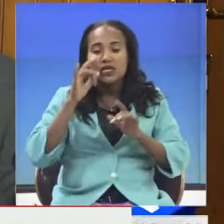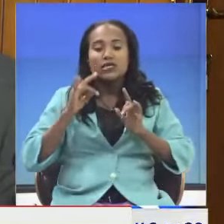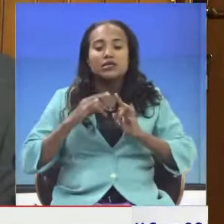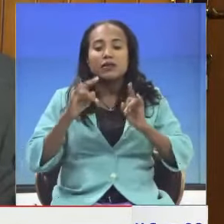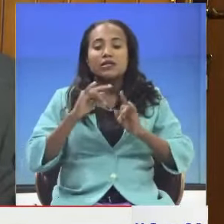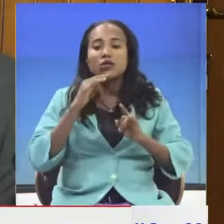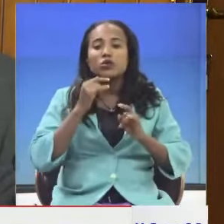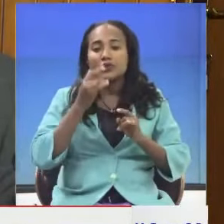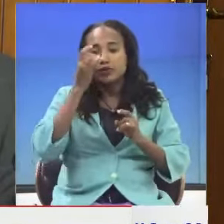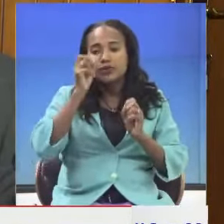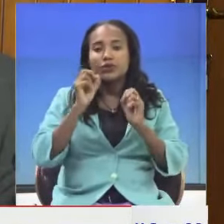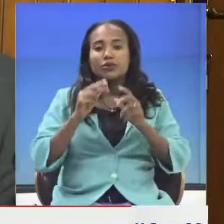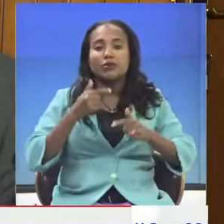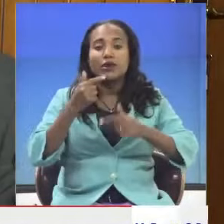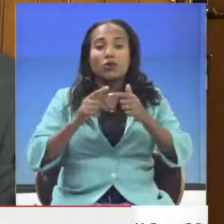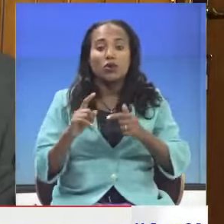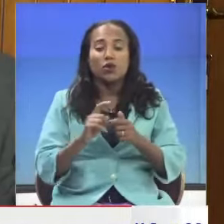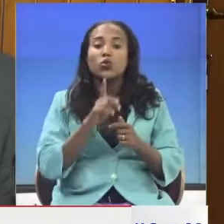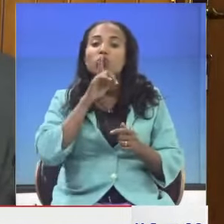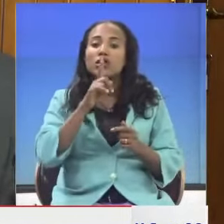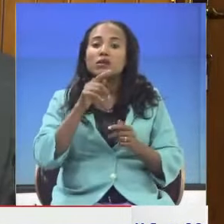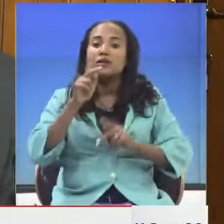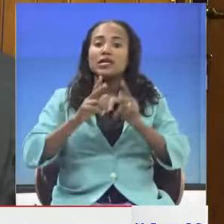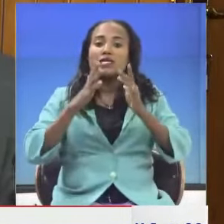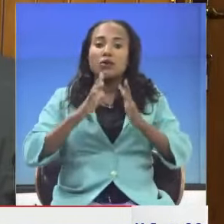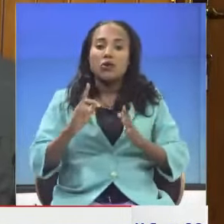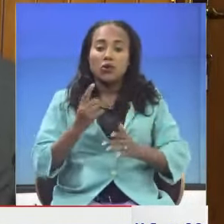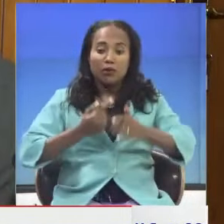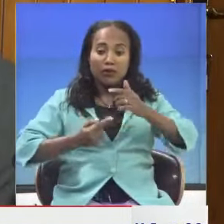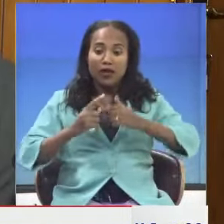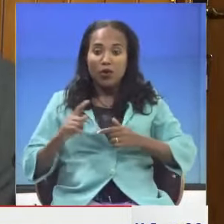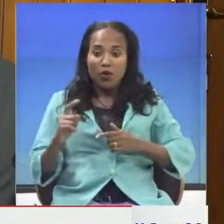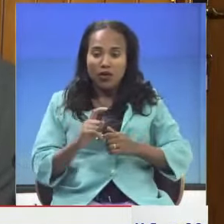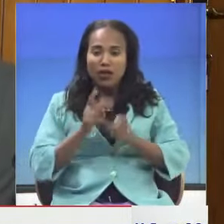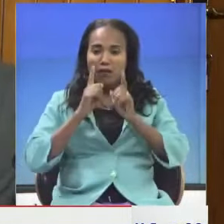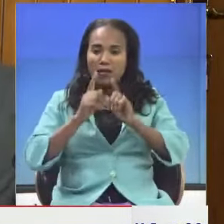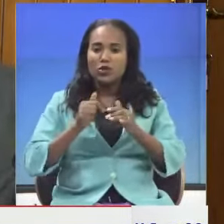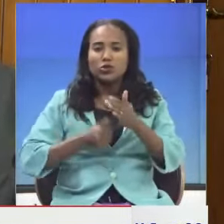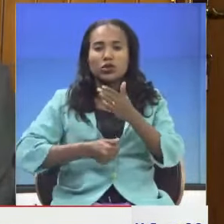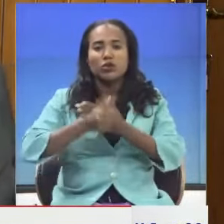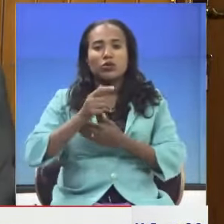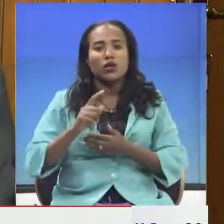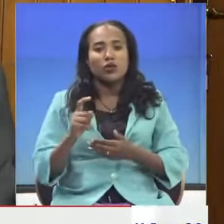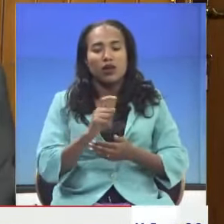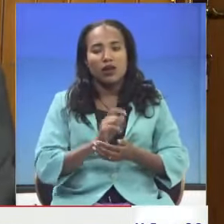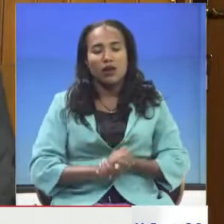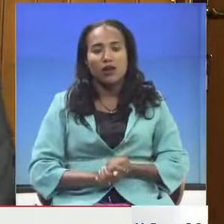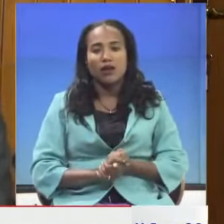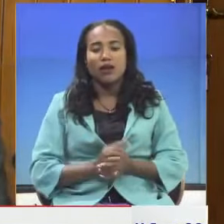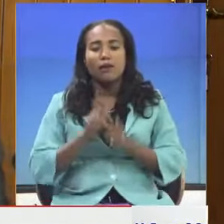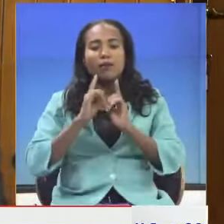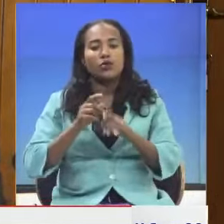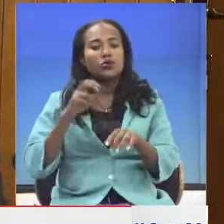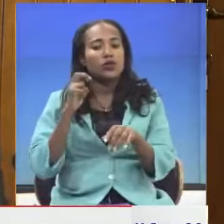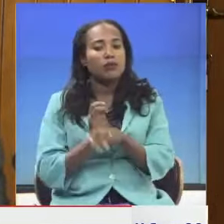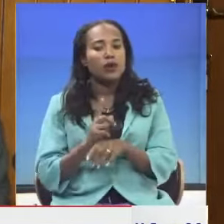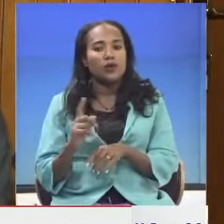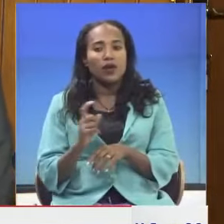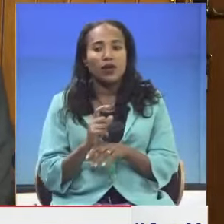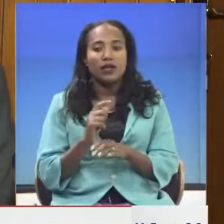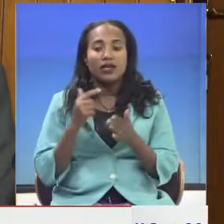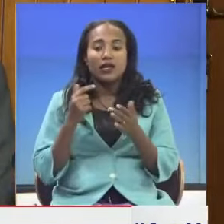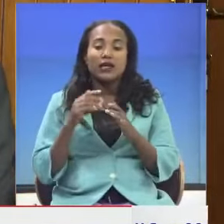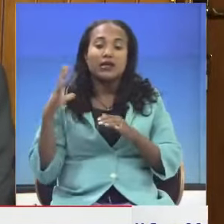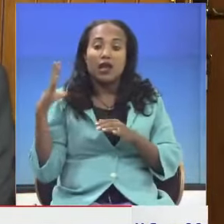ሲለው ሁሉ እየተነሳ የሚዘምትብን ከሆነ እውነትም ህዝባዊ ሆኖ የሚመጣ ከሆነ ምላሹ አደገኛ ይሆናል ማለት ነው። ምላሹ አደገኛ